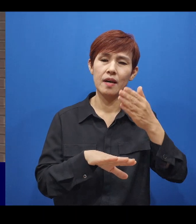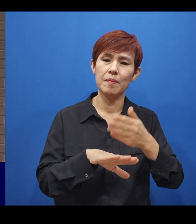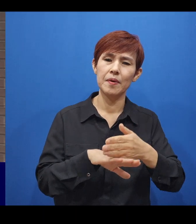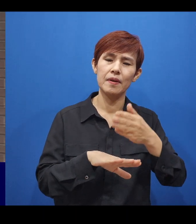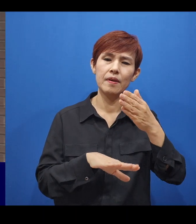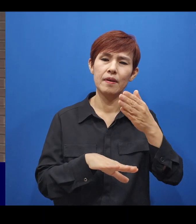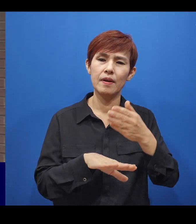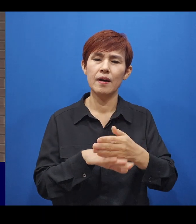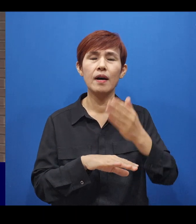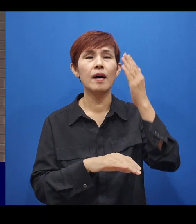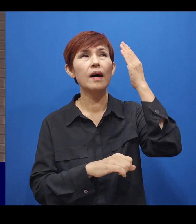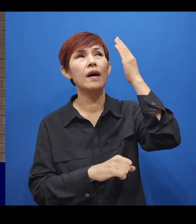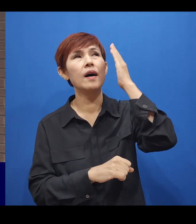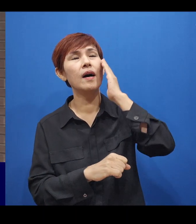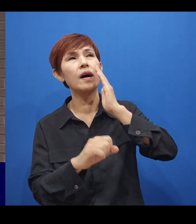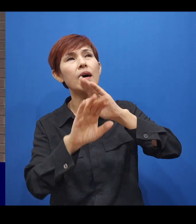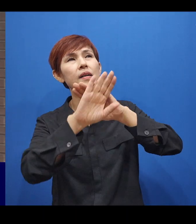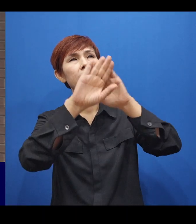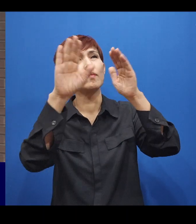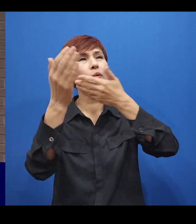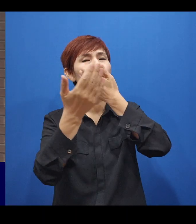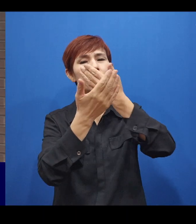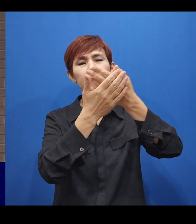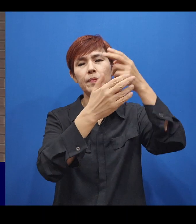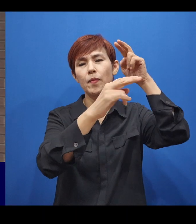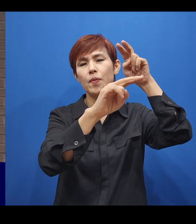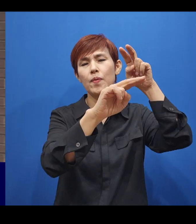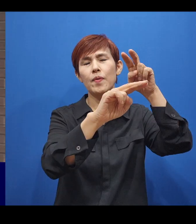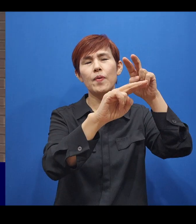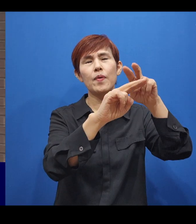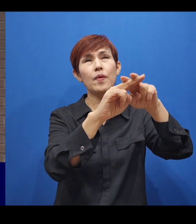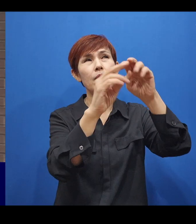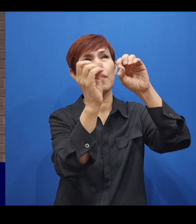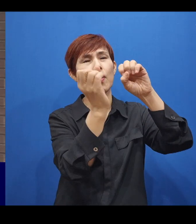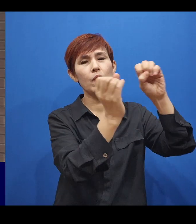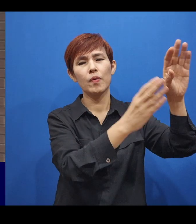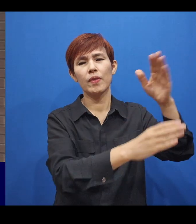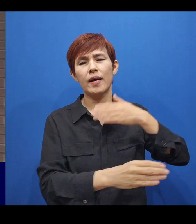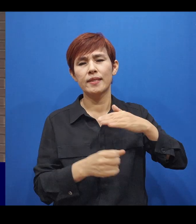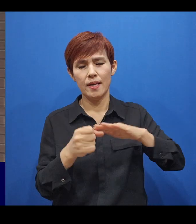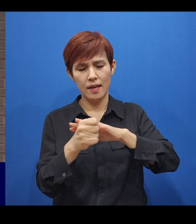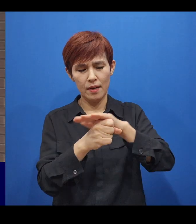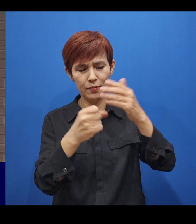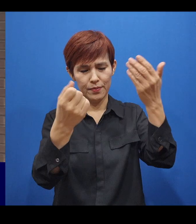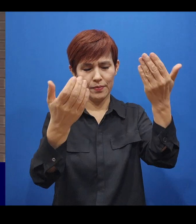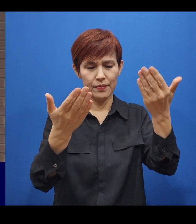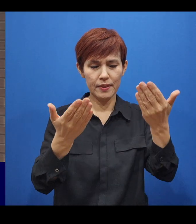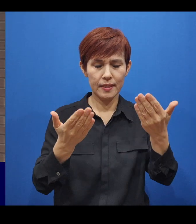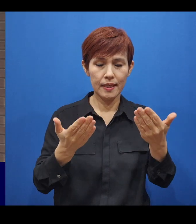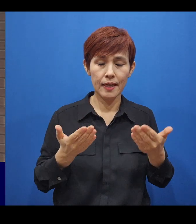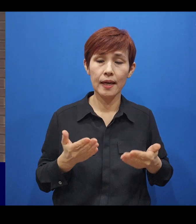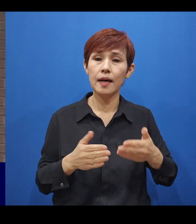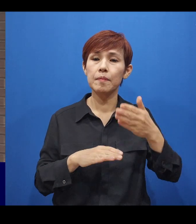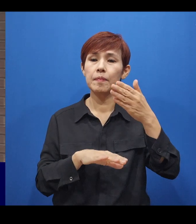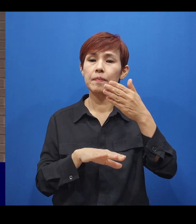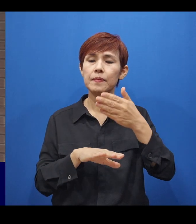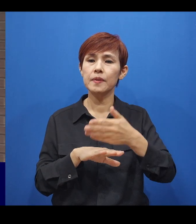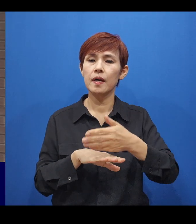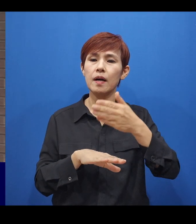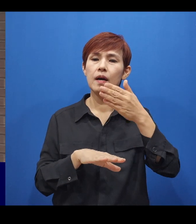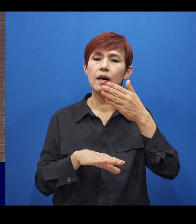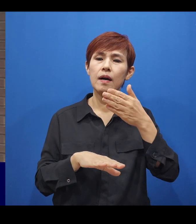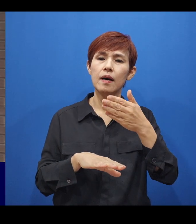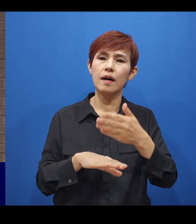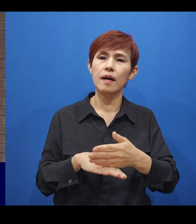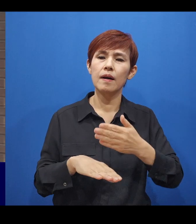감사. 하늘 보좌 버리고 날 사랑하심에